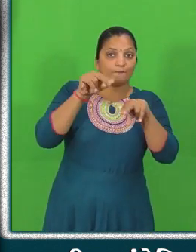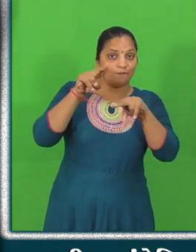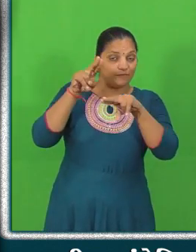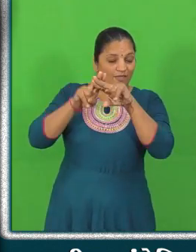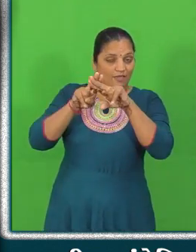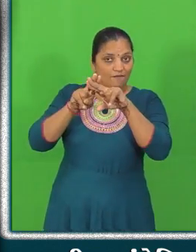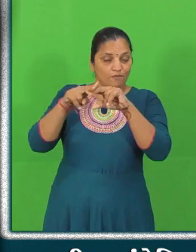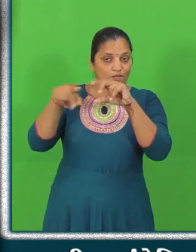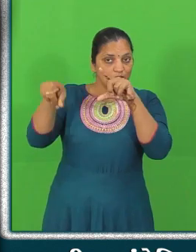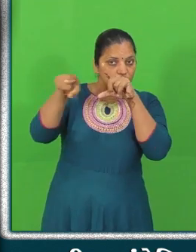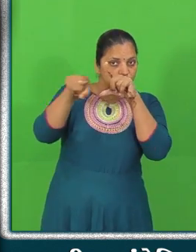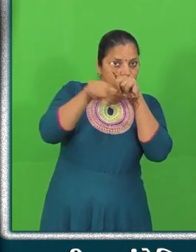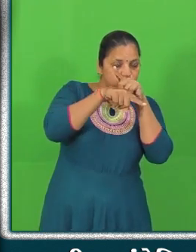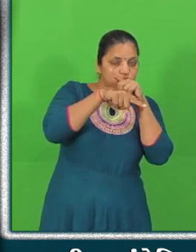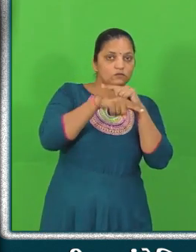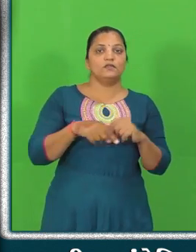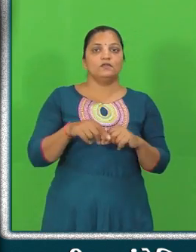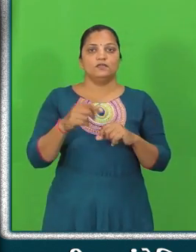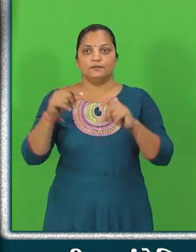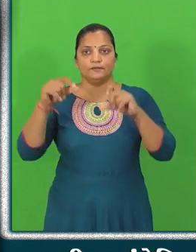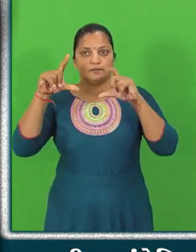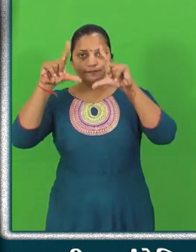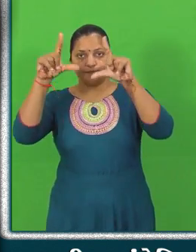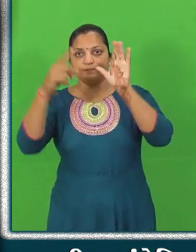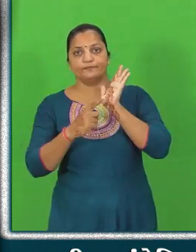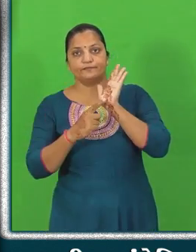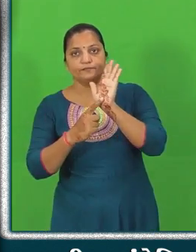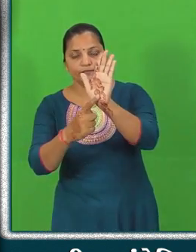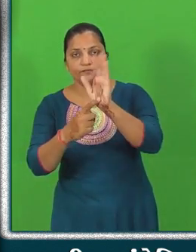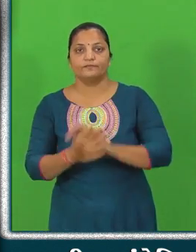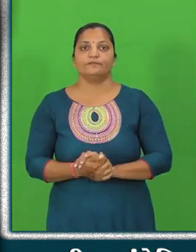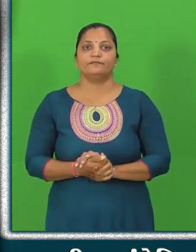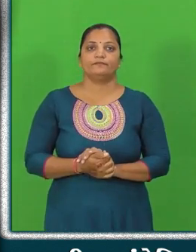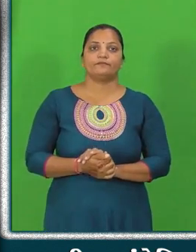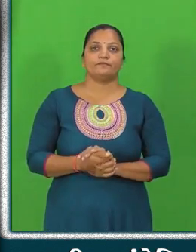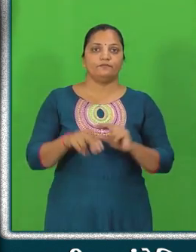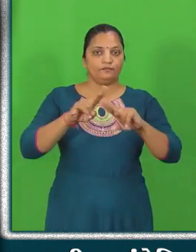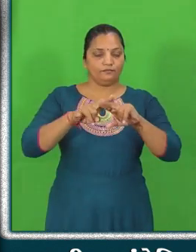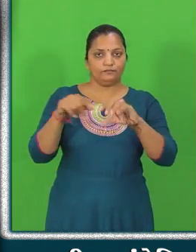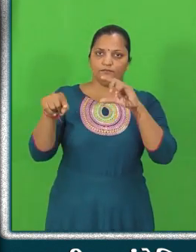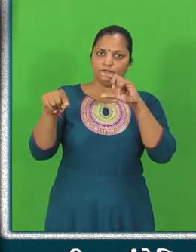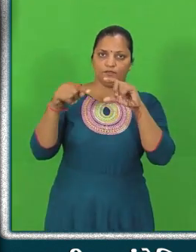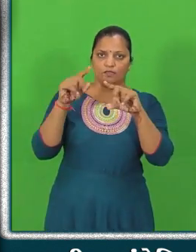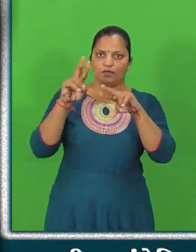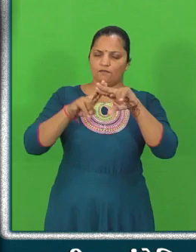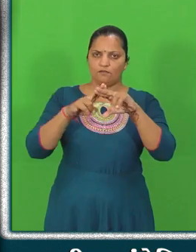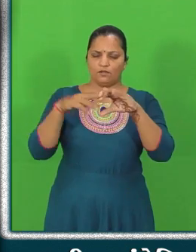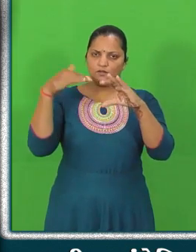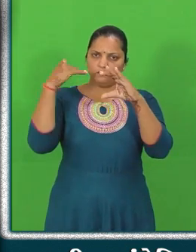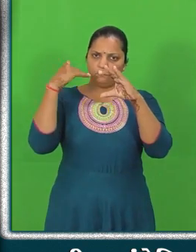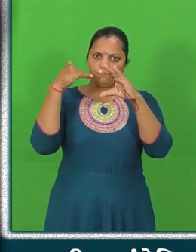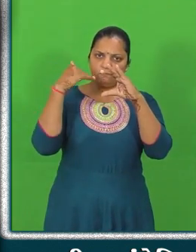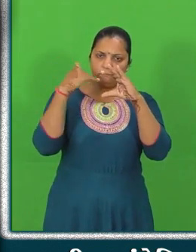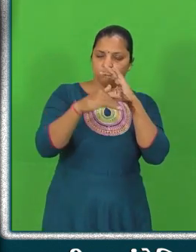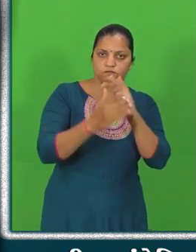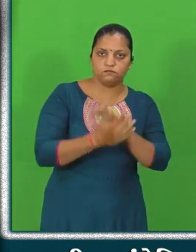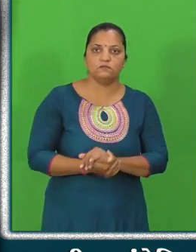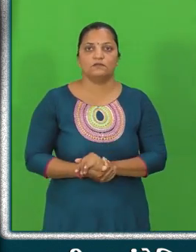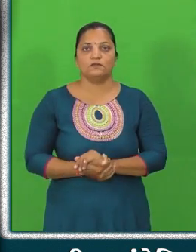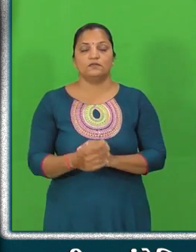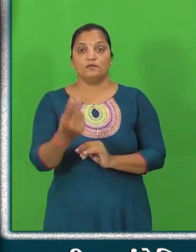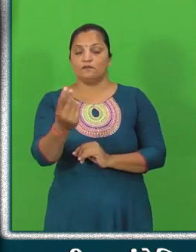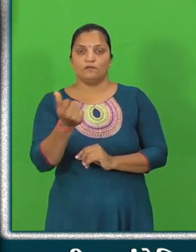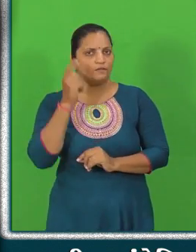એફમાંથી પસાર થાય છે। ઓકે, અહીંયા અત્યારે આપણે જોઈ શકીએ છીએ એફમાંથી પસાર થાય છે, સમજ પડી ગઈ હશે દરેક